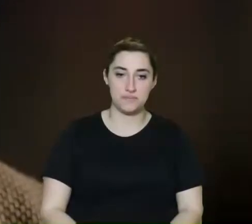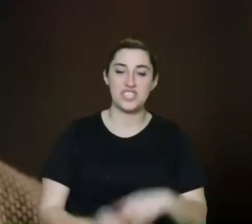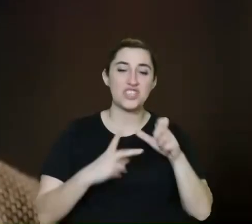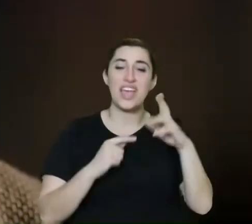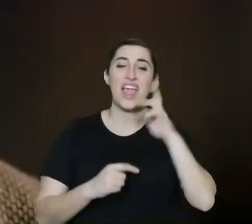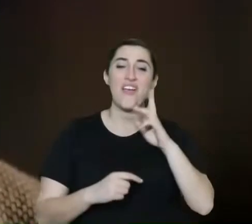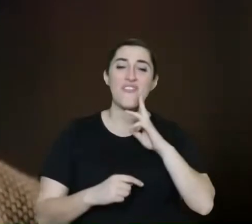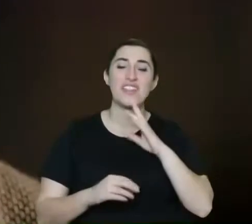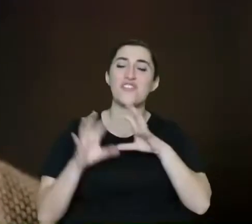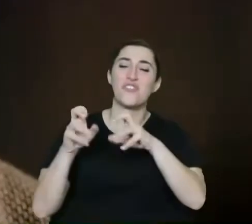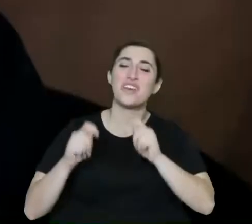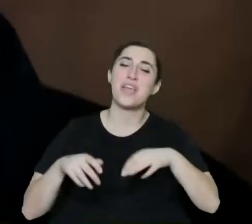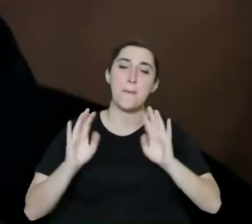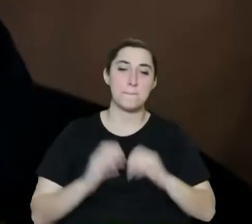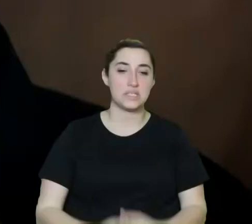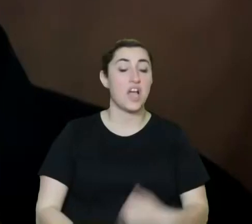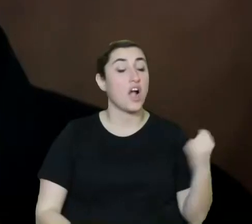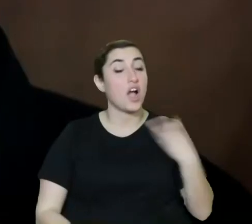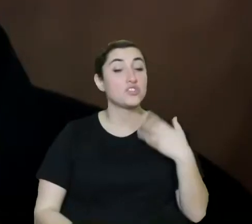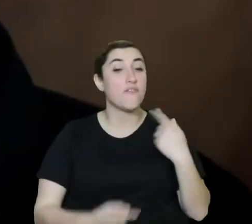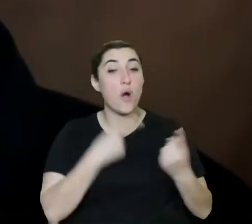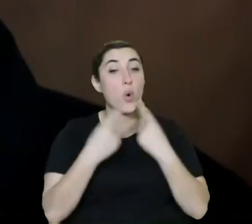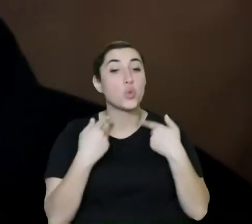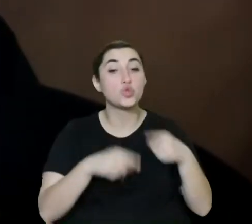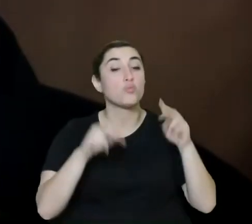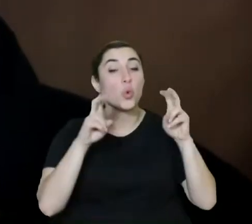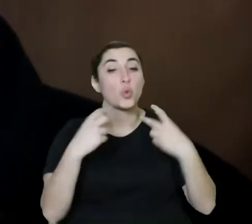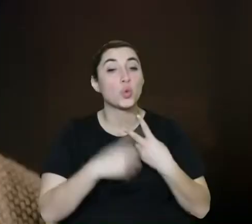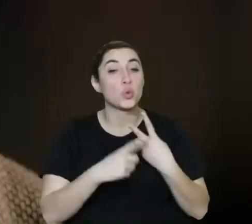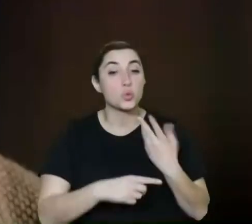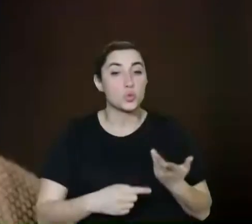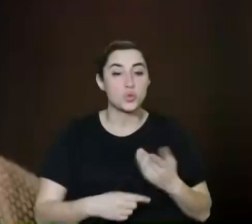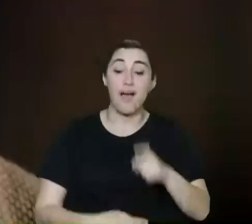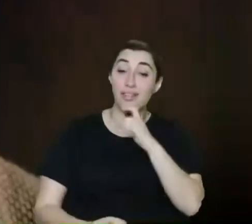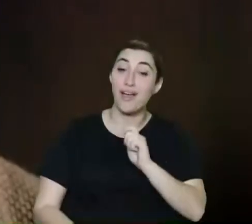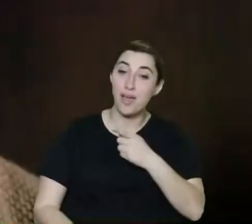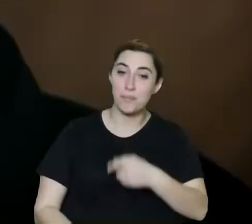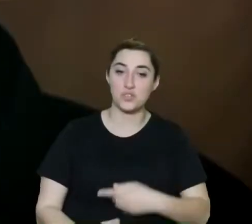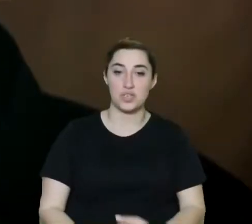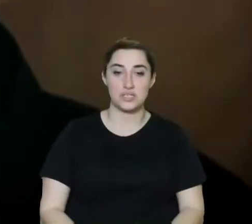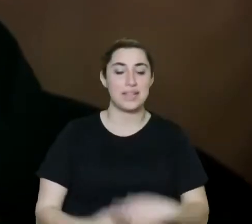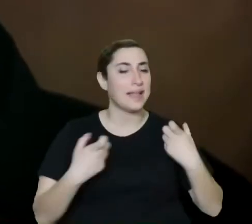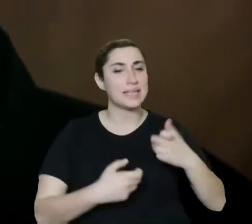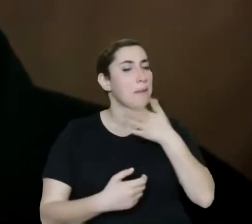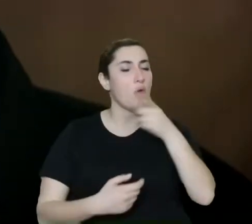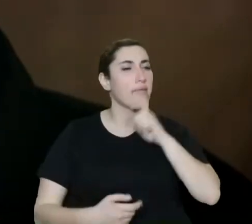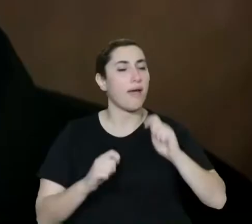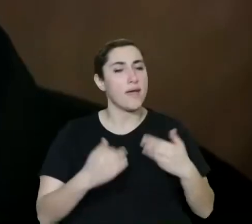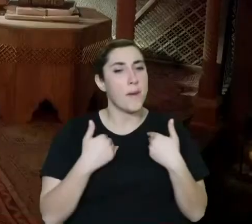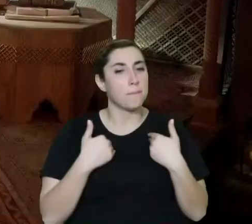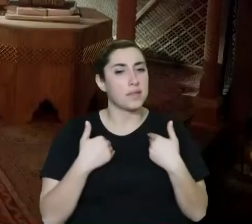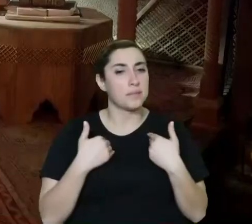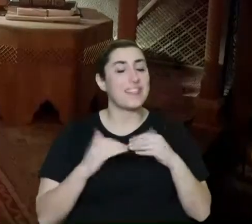Şeyh Efendi'nin üstüne varmasan. Kaç kere konuşacağız bu meseleyi Yunus? Hata edersin. Nereden bilirsin hata